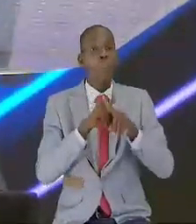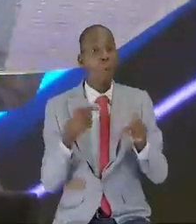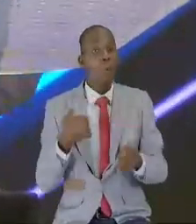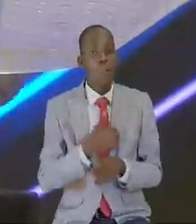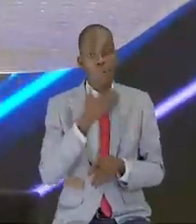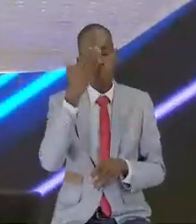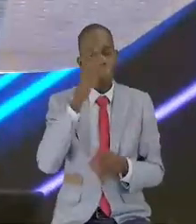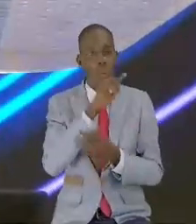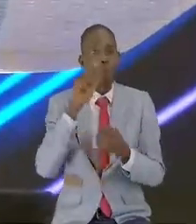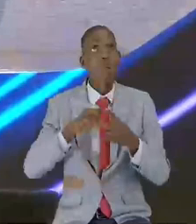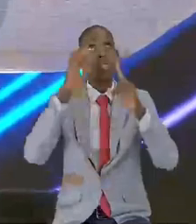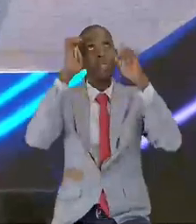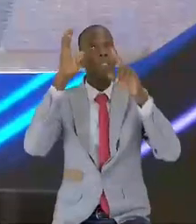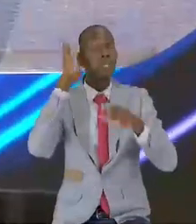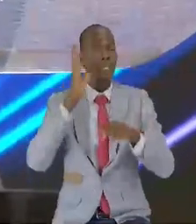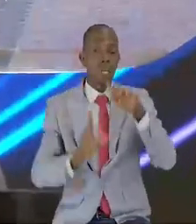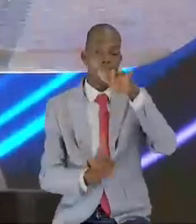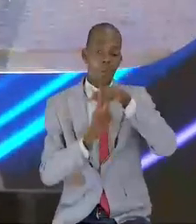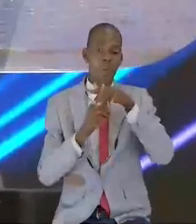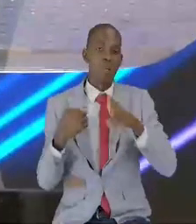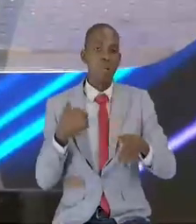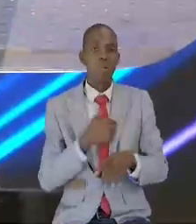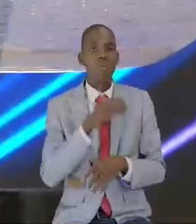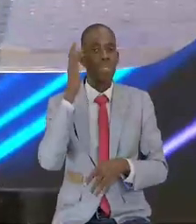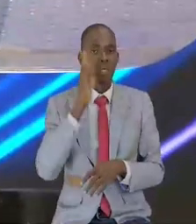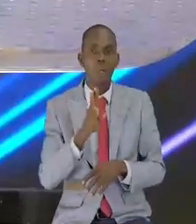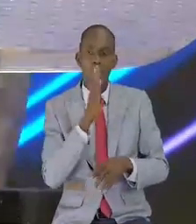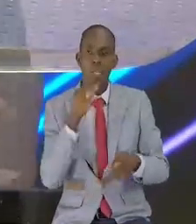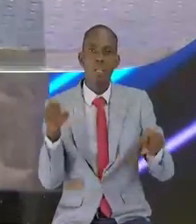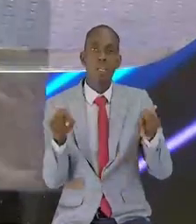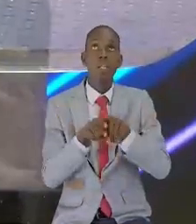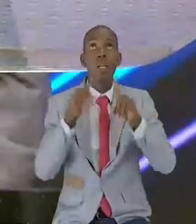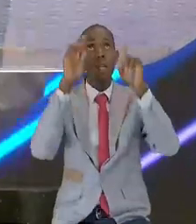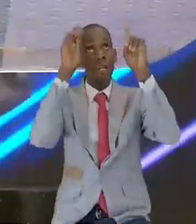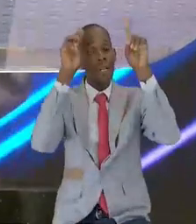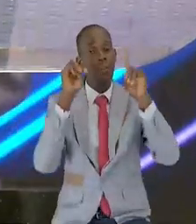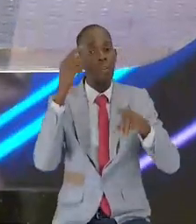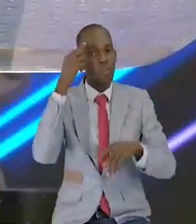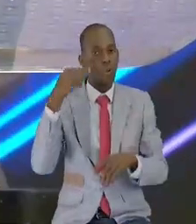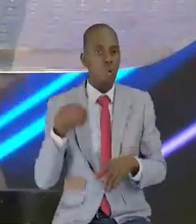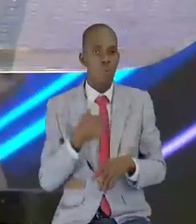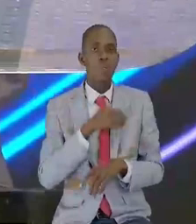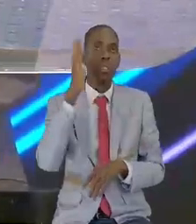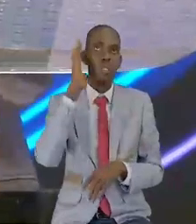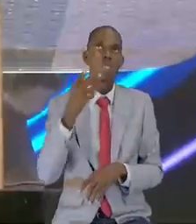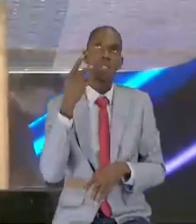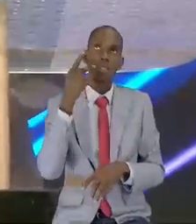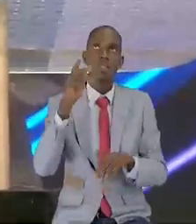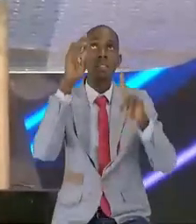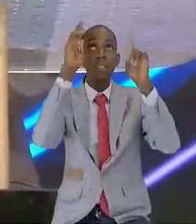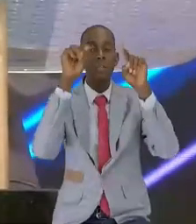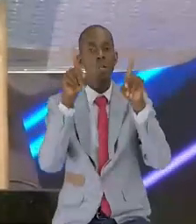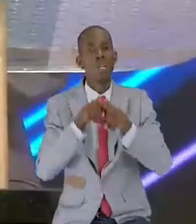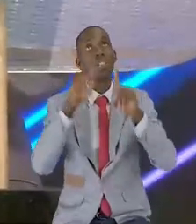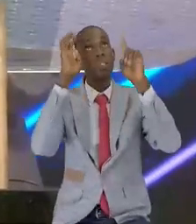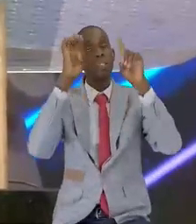et ce que nous serons n'a pas encore été manifesté. Mais nous savons que lorsque cela sera manifesté, nous serons semblables à lui parce que nous le verrons tel qu'il